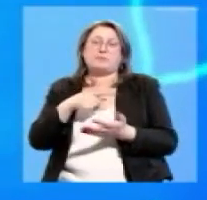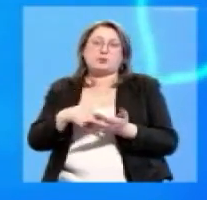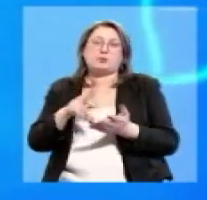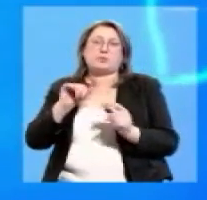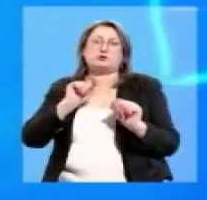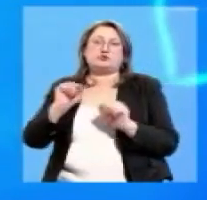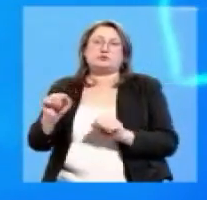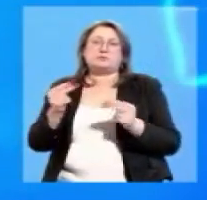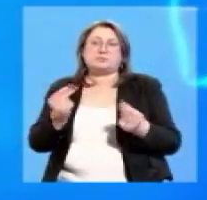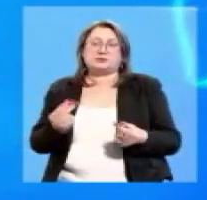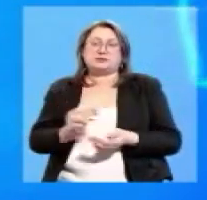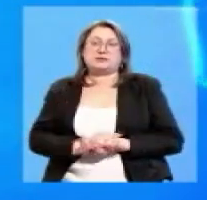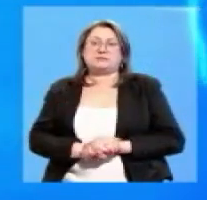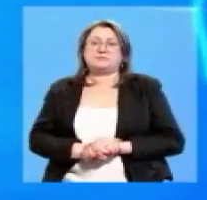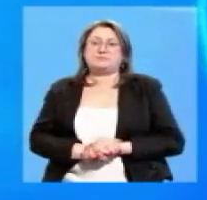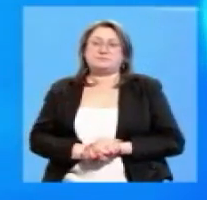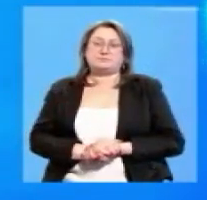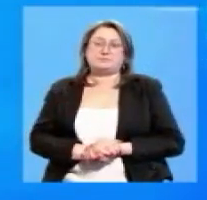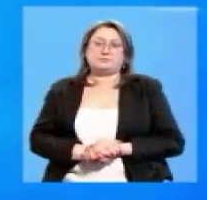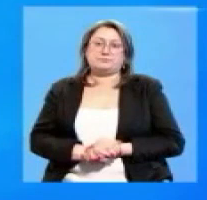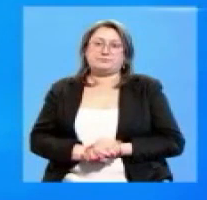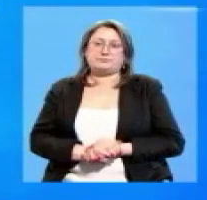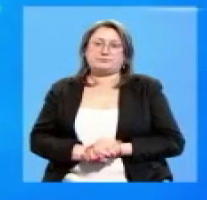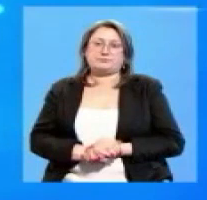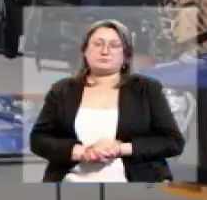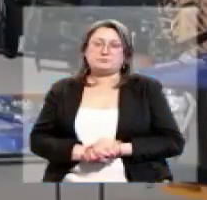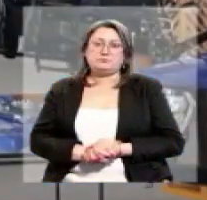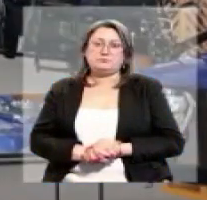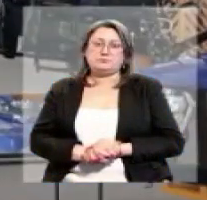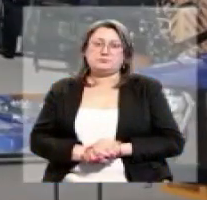по защите бизнеса. Подробности в нашем материале.